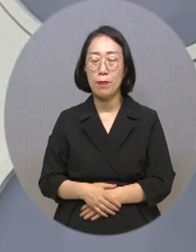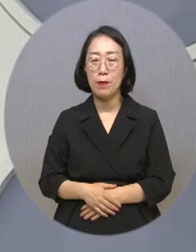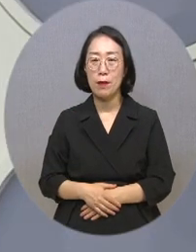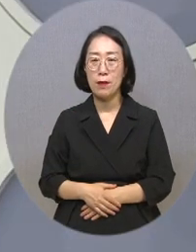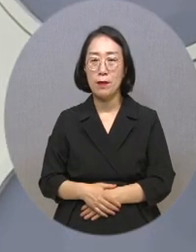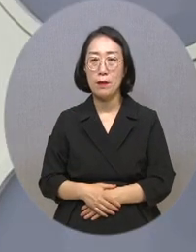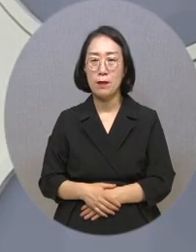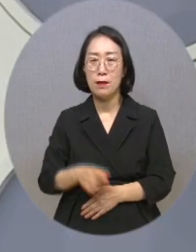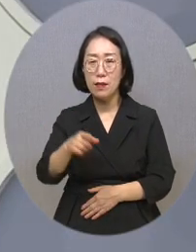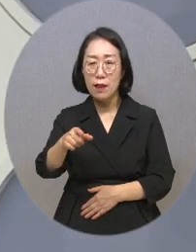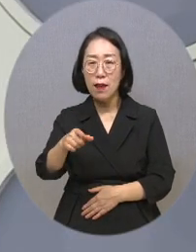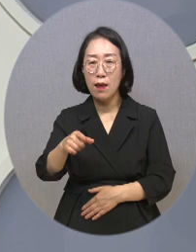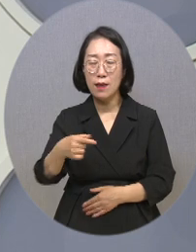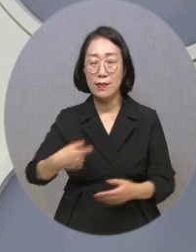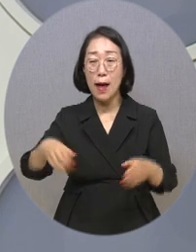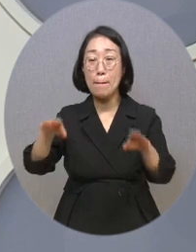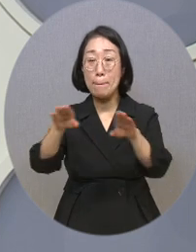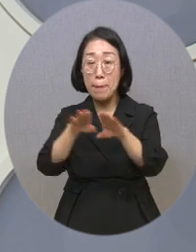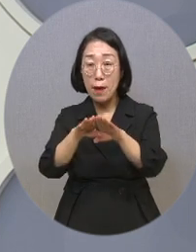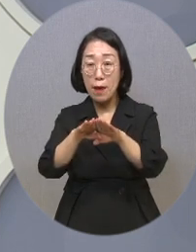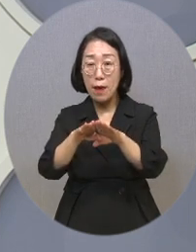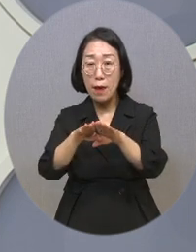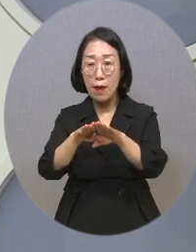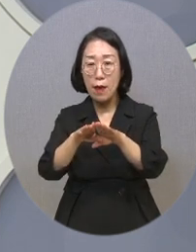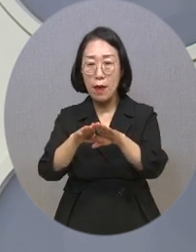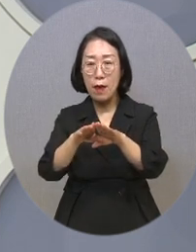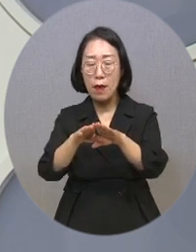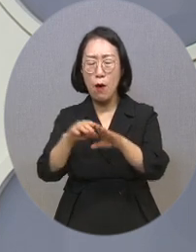장애가 제일 어려운 장애인 건 틀림없는데요.